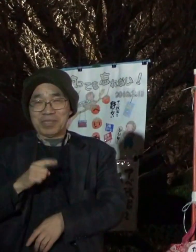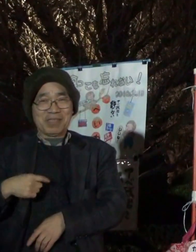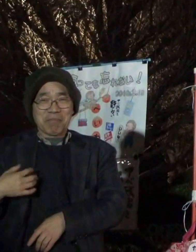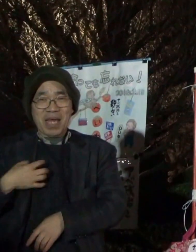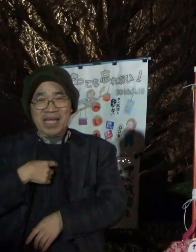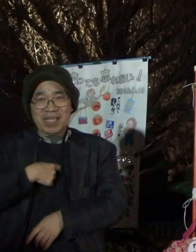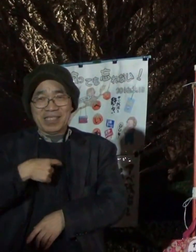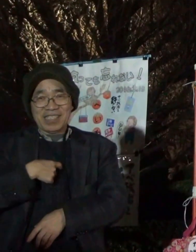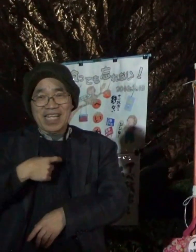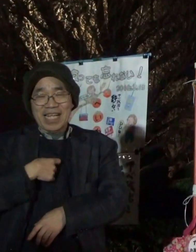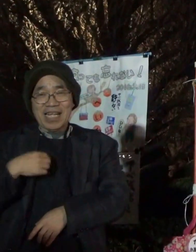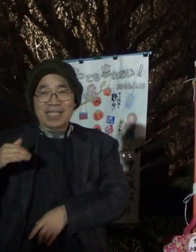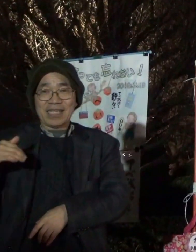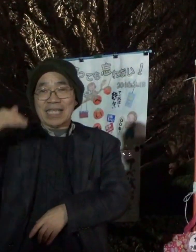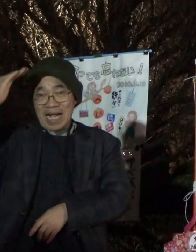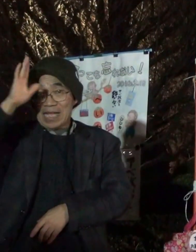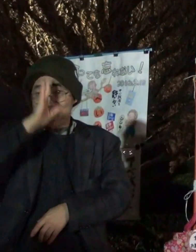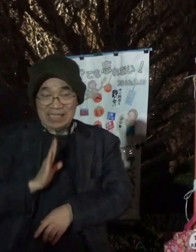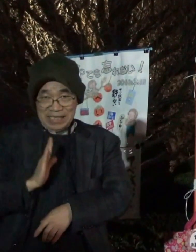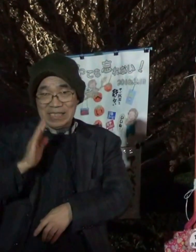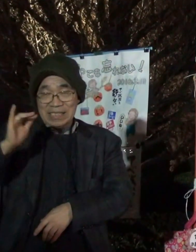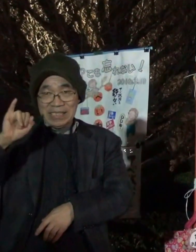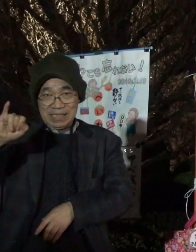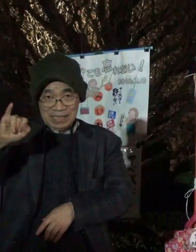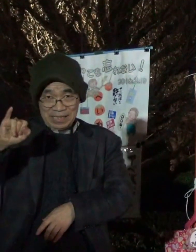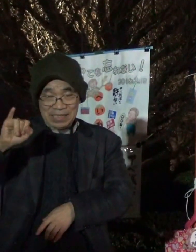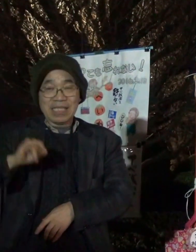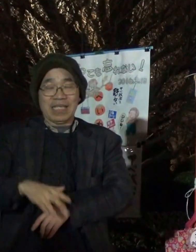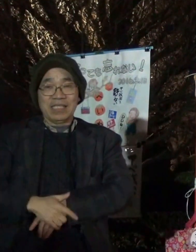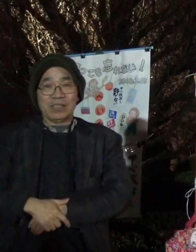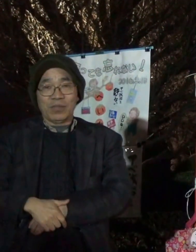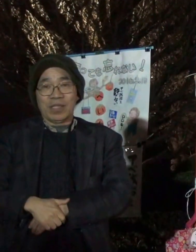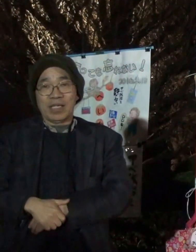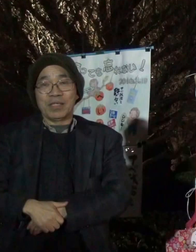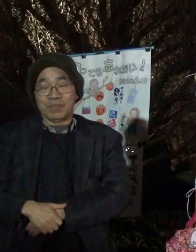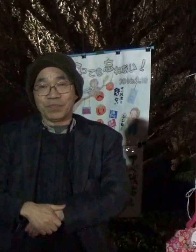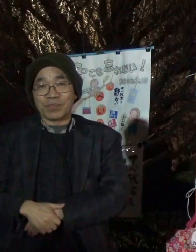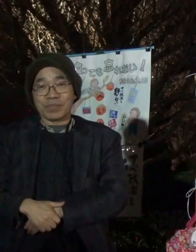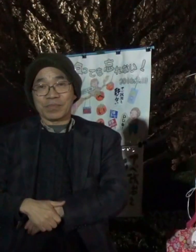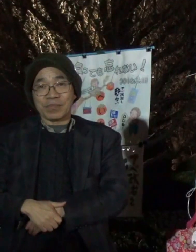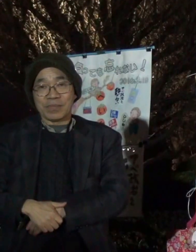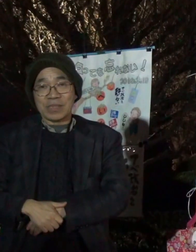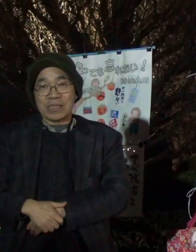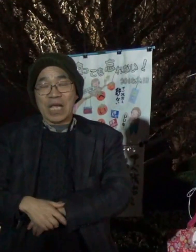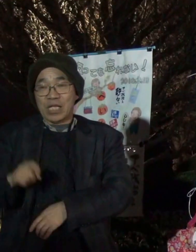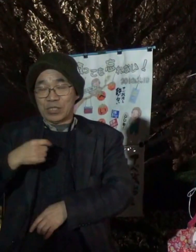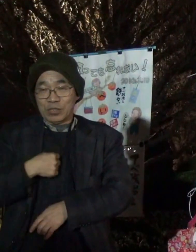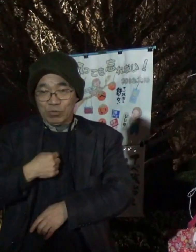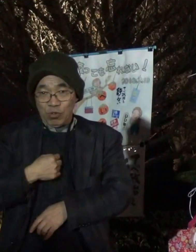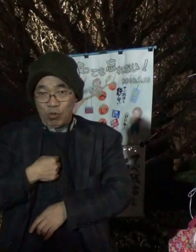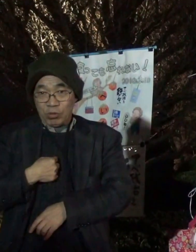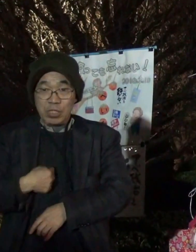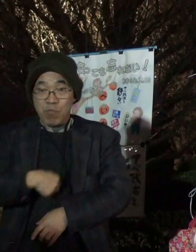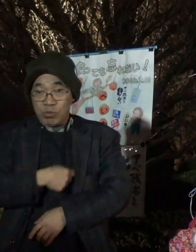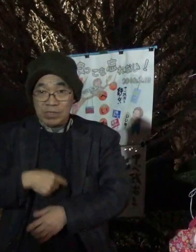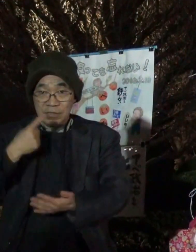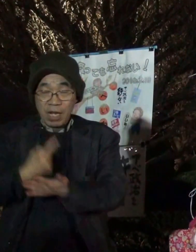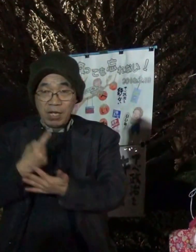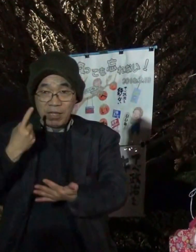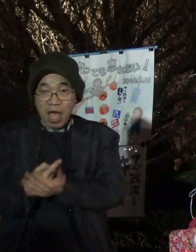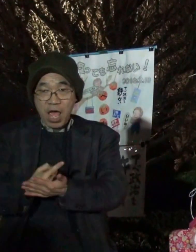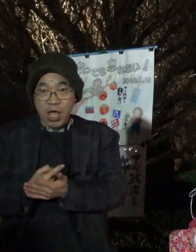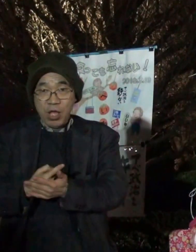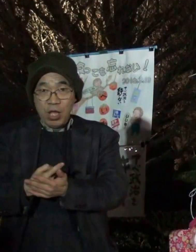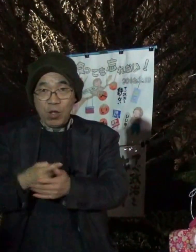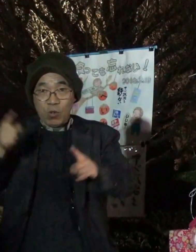臣ね、時の大臣のね、感情一つで公共